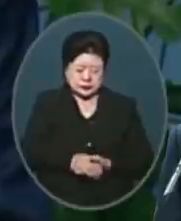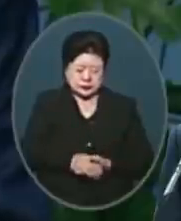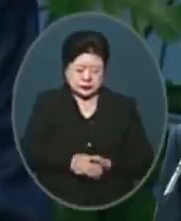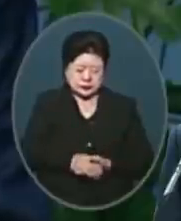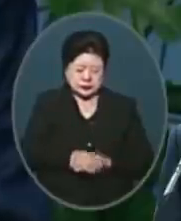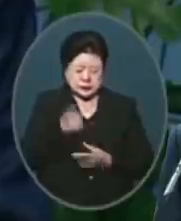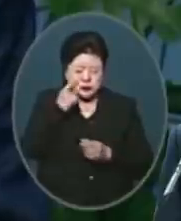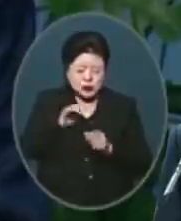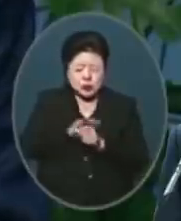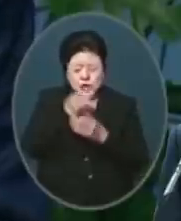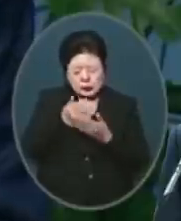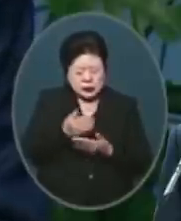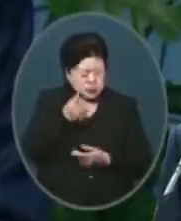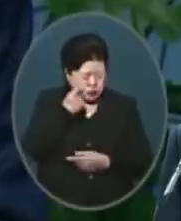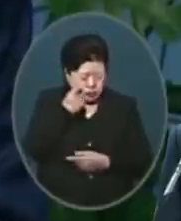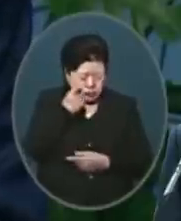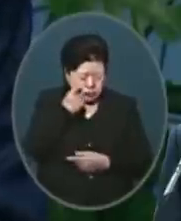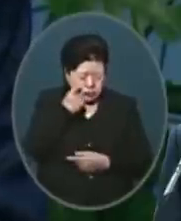동정을 받을 수가 없었습니다.